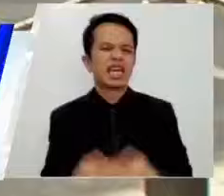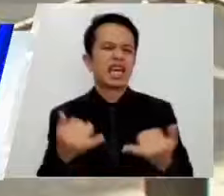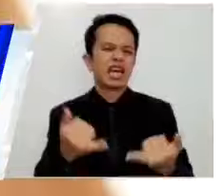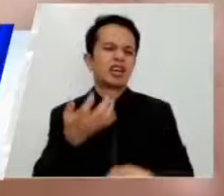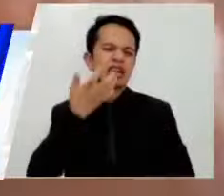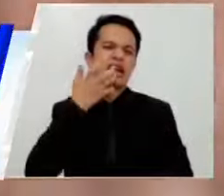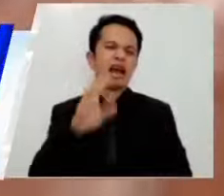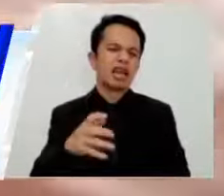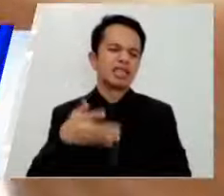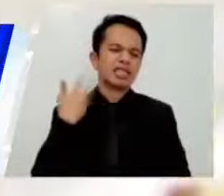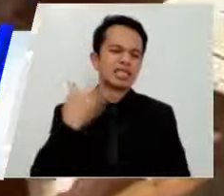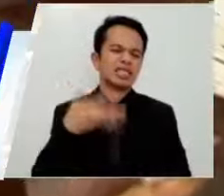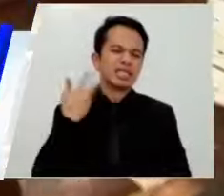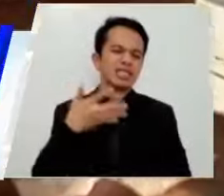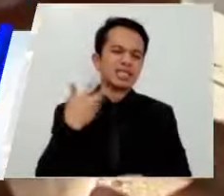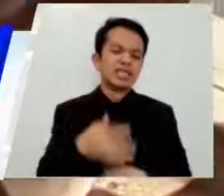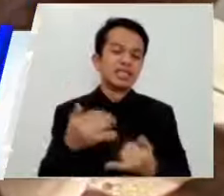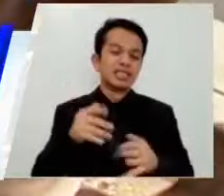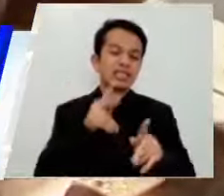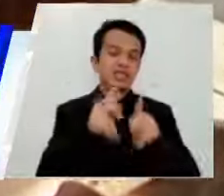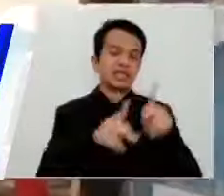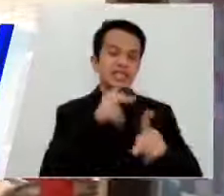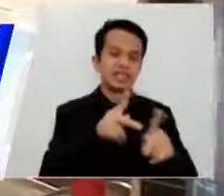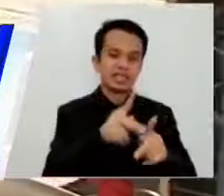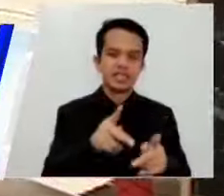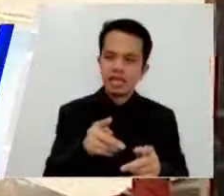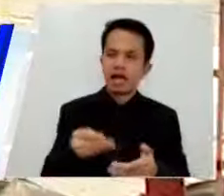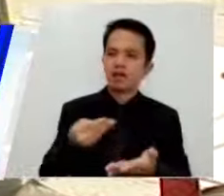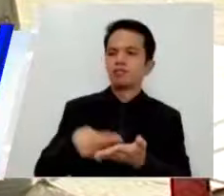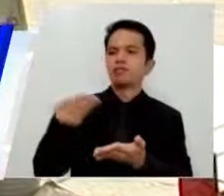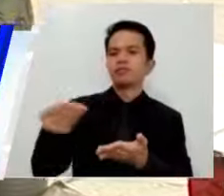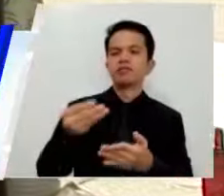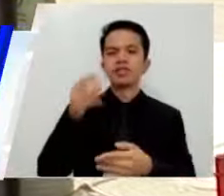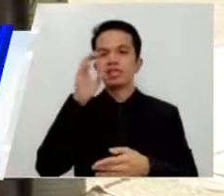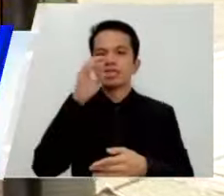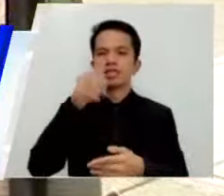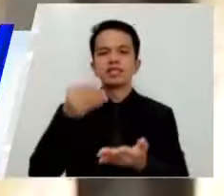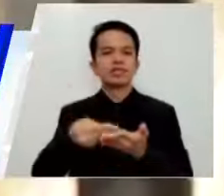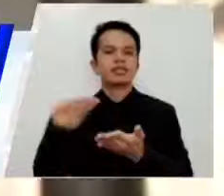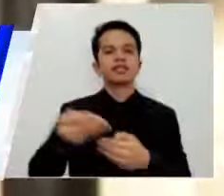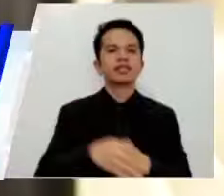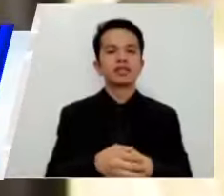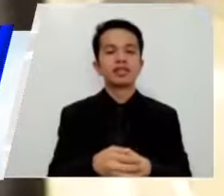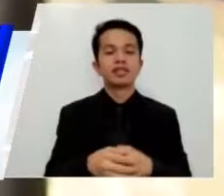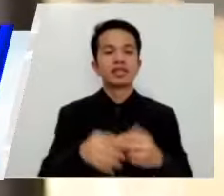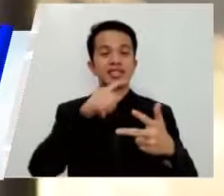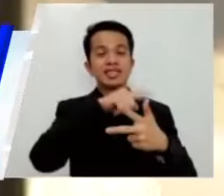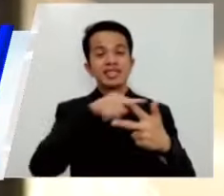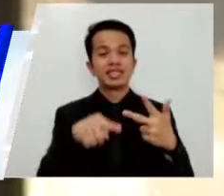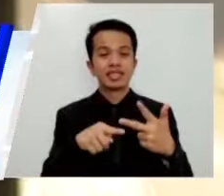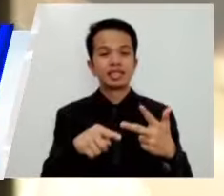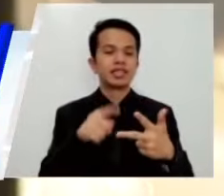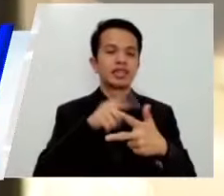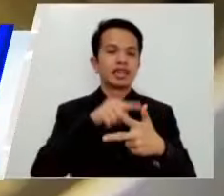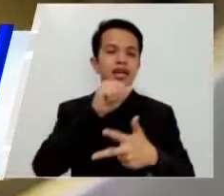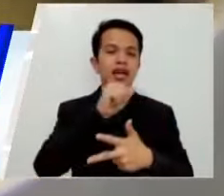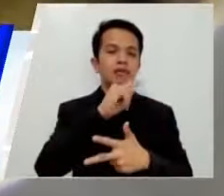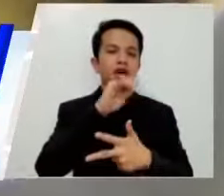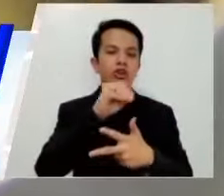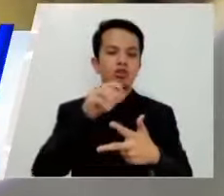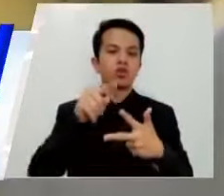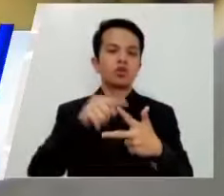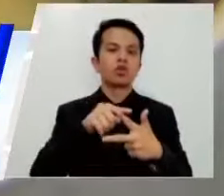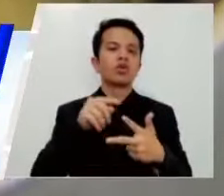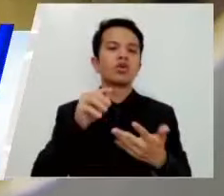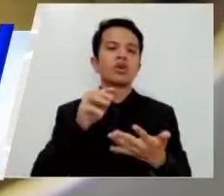kaya ang mga tao talaga ice cream ang hinahanap. Ang tatlong flavor na to ay avocado, cheese, mango po.